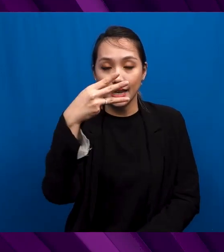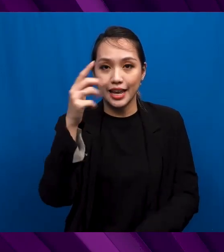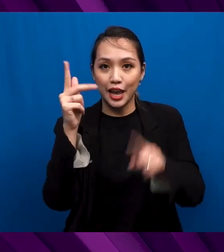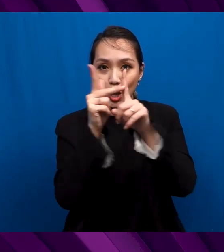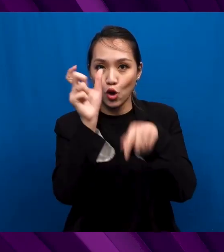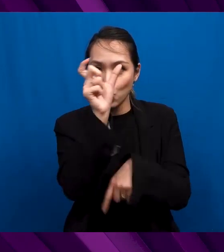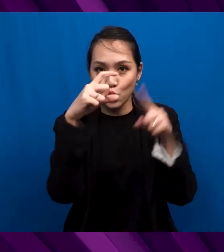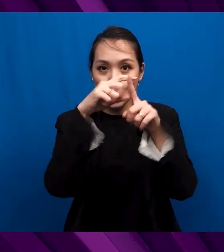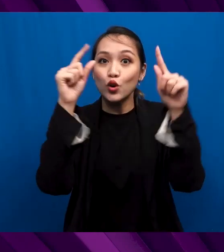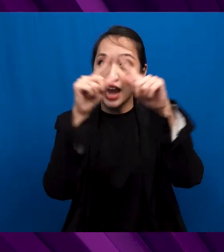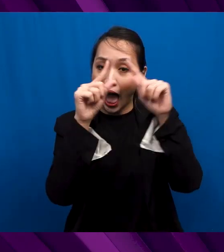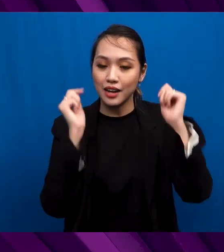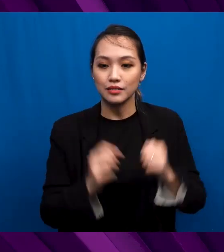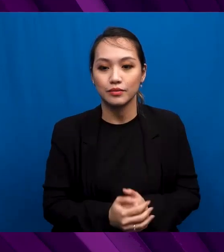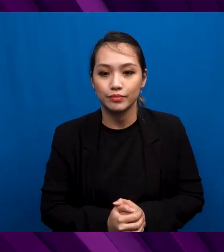kok